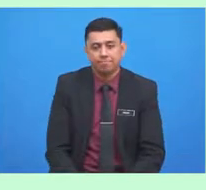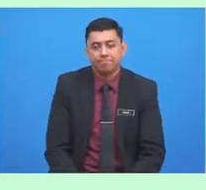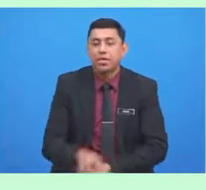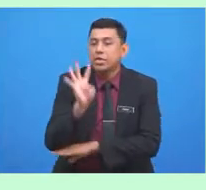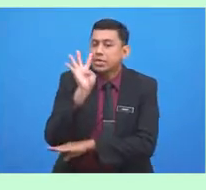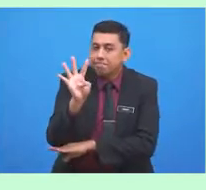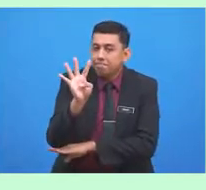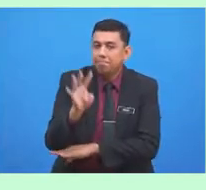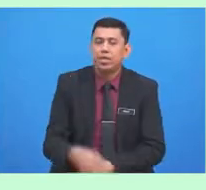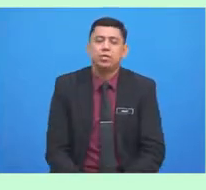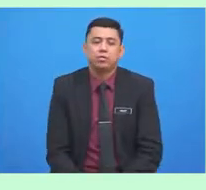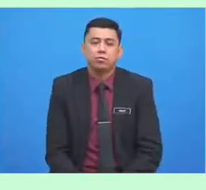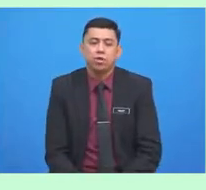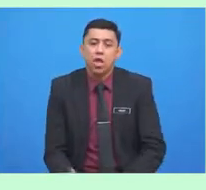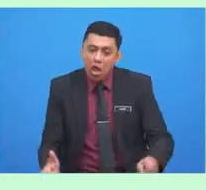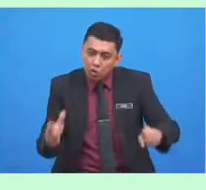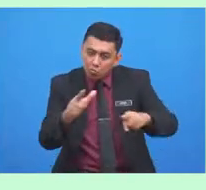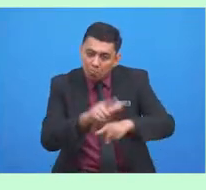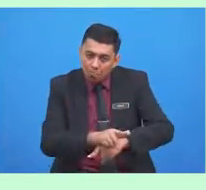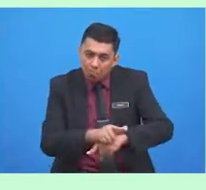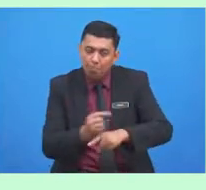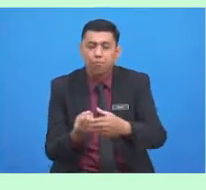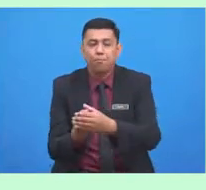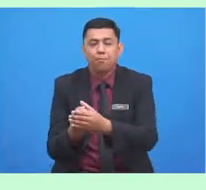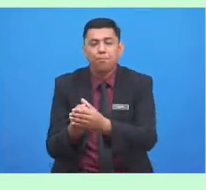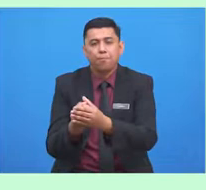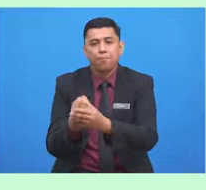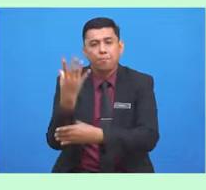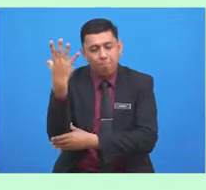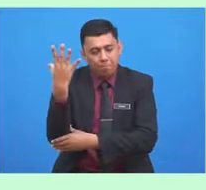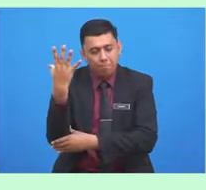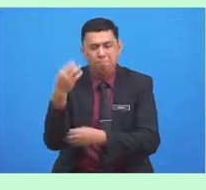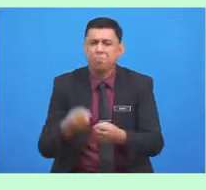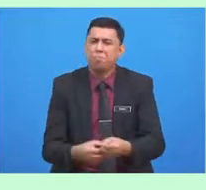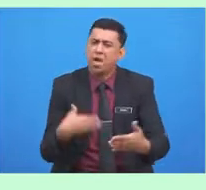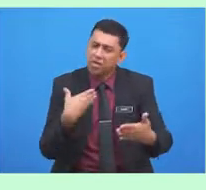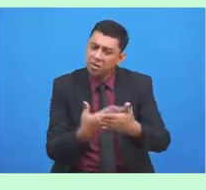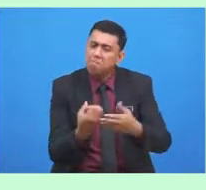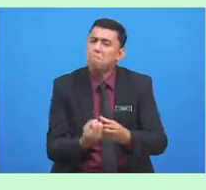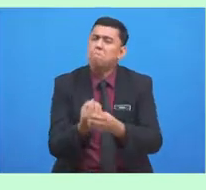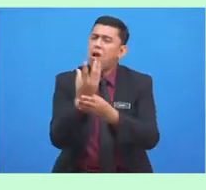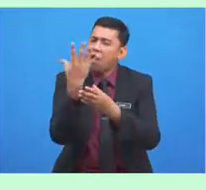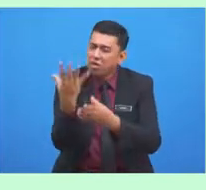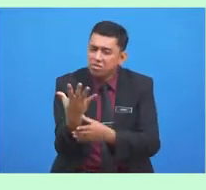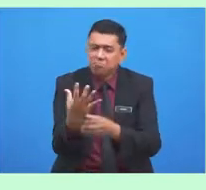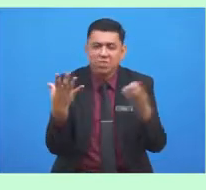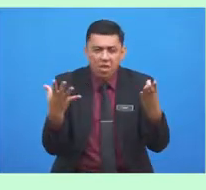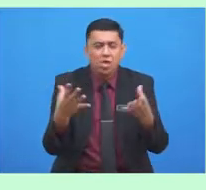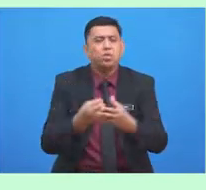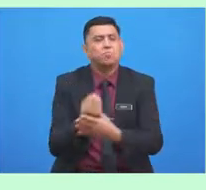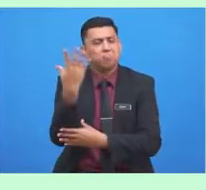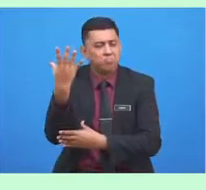Faktor keempat, litupan tumbuhan, iaitu semakin banyak tumbuhan di sesuatu kawasan, maka